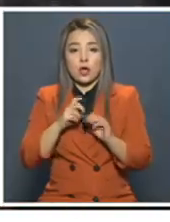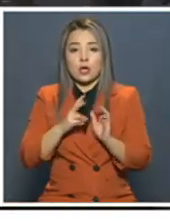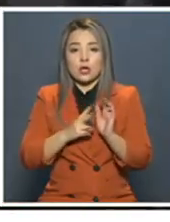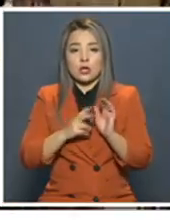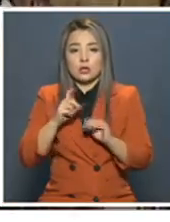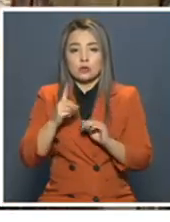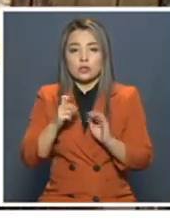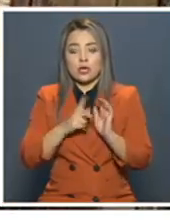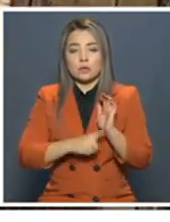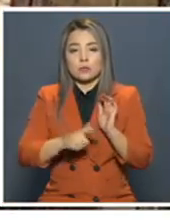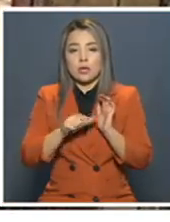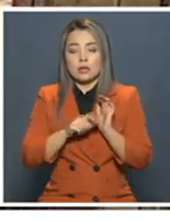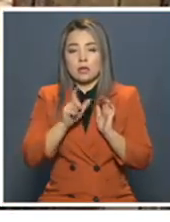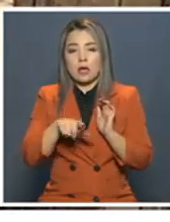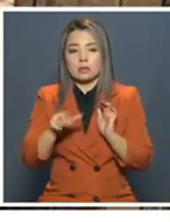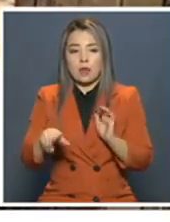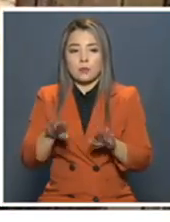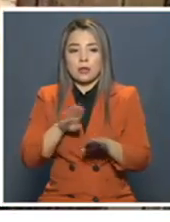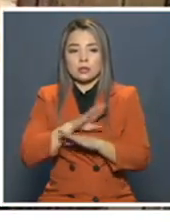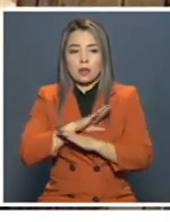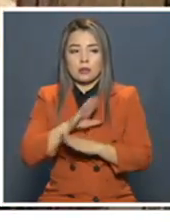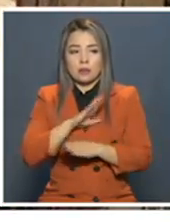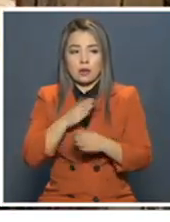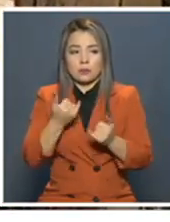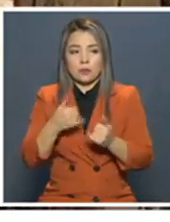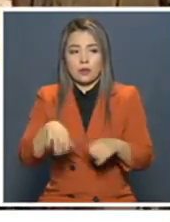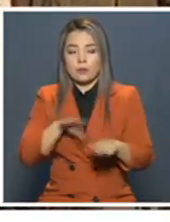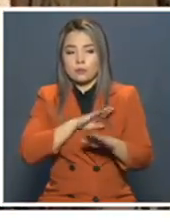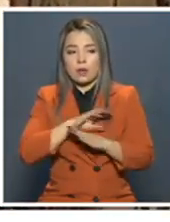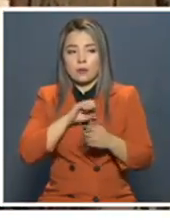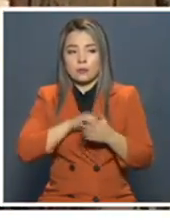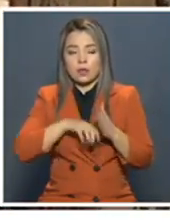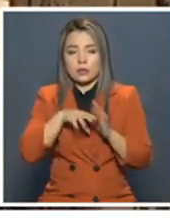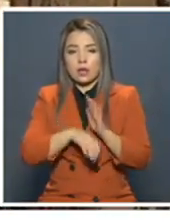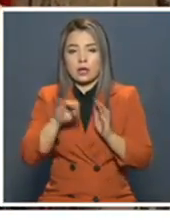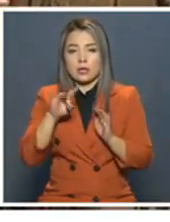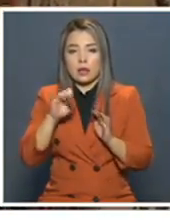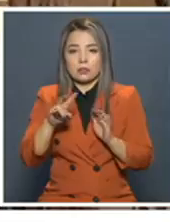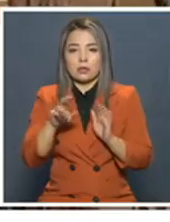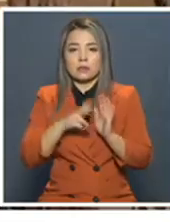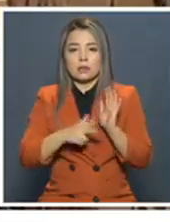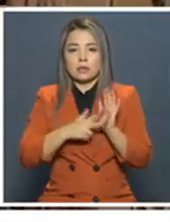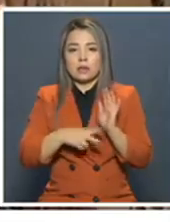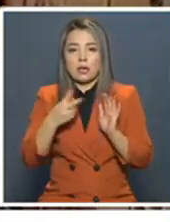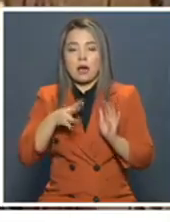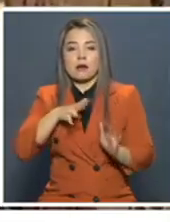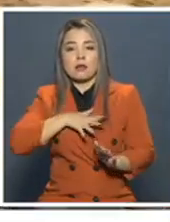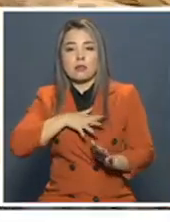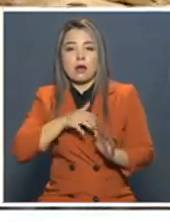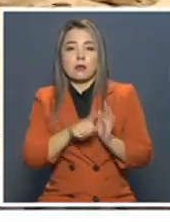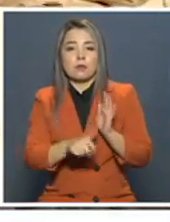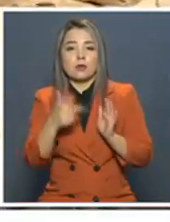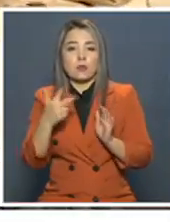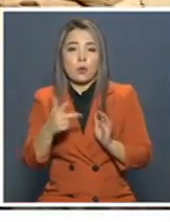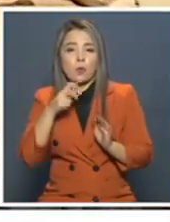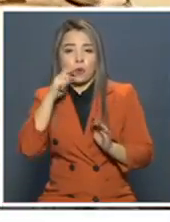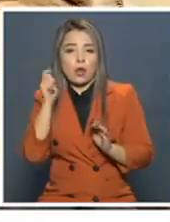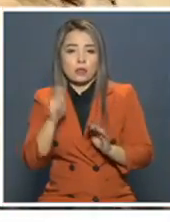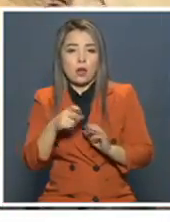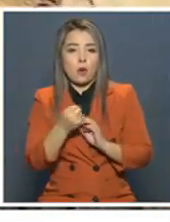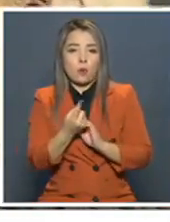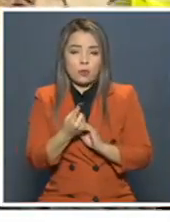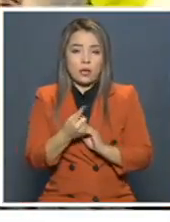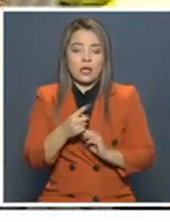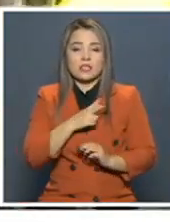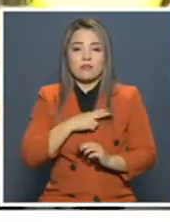737 құлап, 176 адам мерт болды. Құрбан болғандардың арасында Иран елінің 82, Канаданың 63, Украинаның